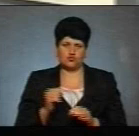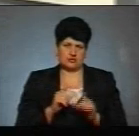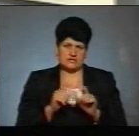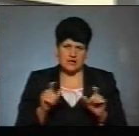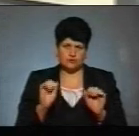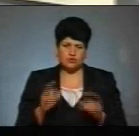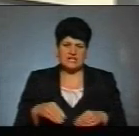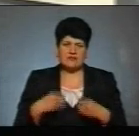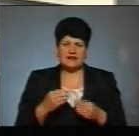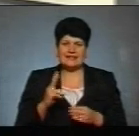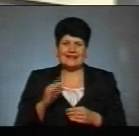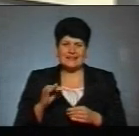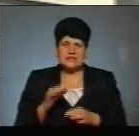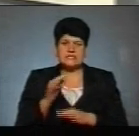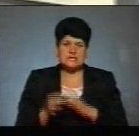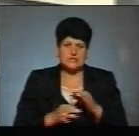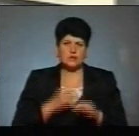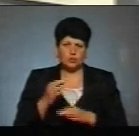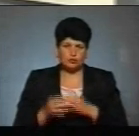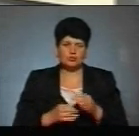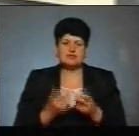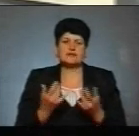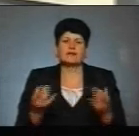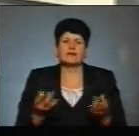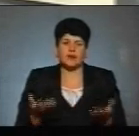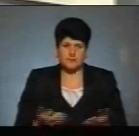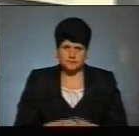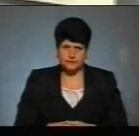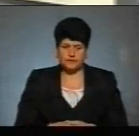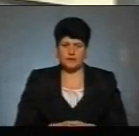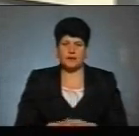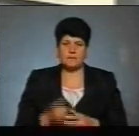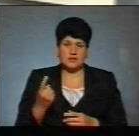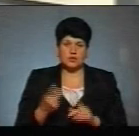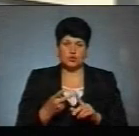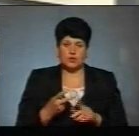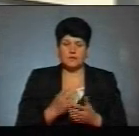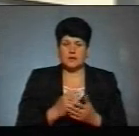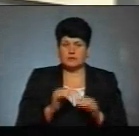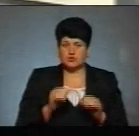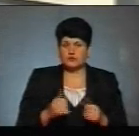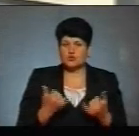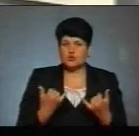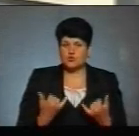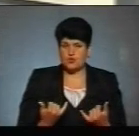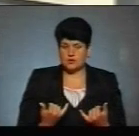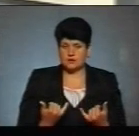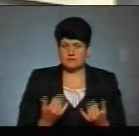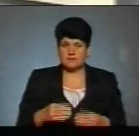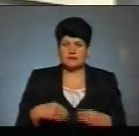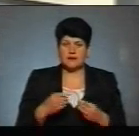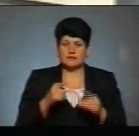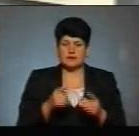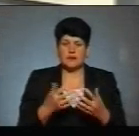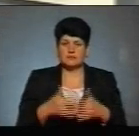в такій кількості, яка буде необхідна. Це раз. Друге, ми мали можливість сьогодні поставити там